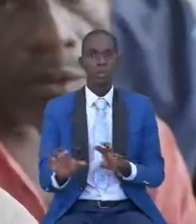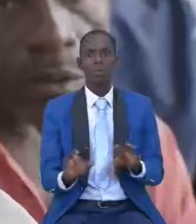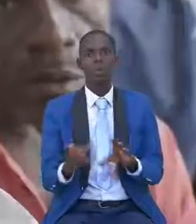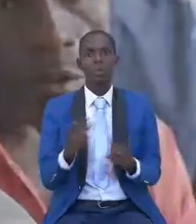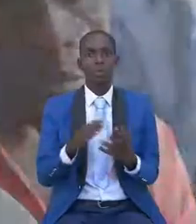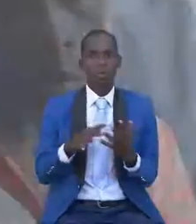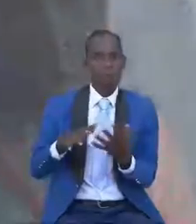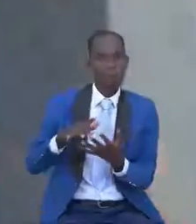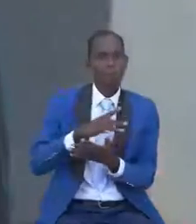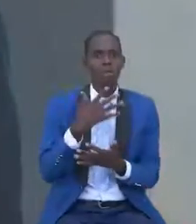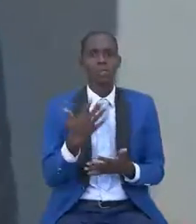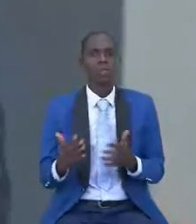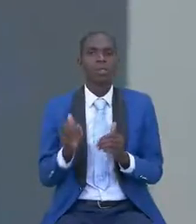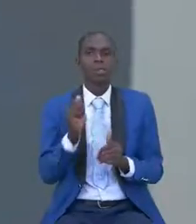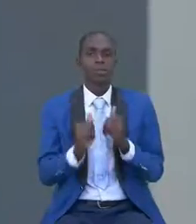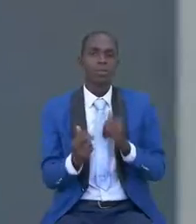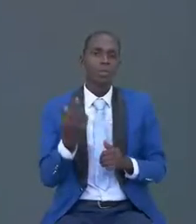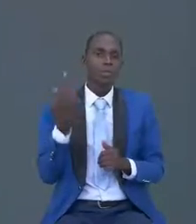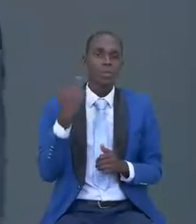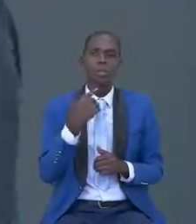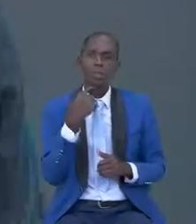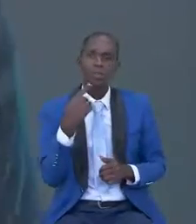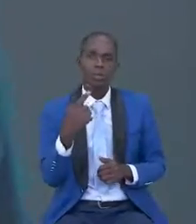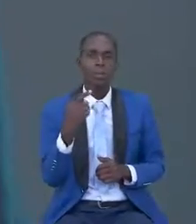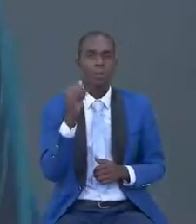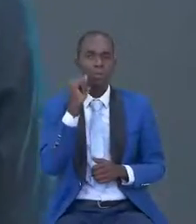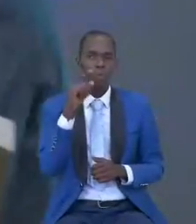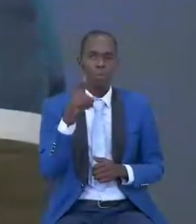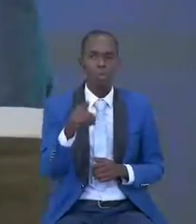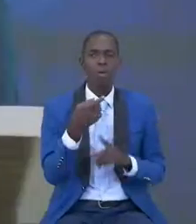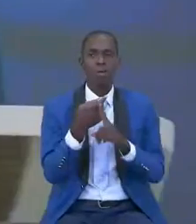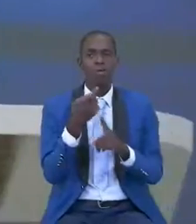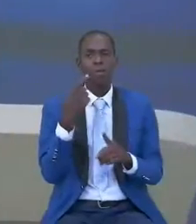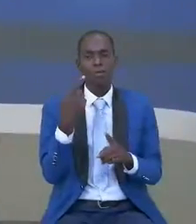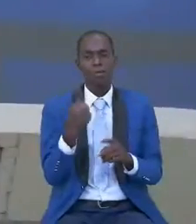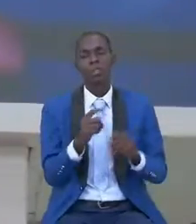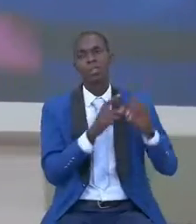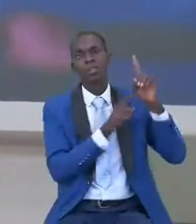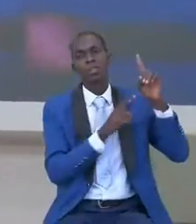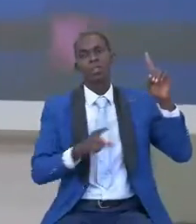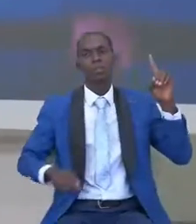choses qui lui ont été dites de la part du Seigneur.